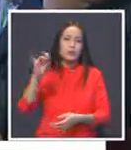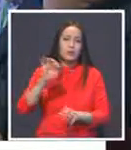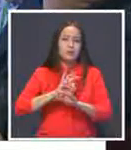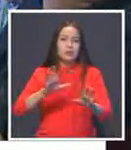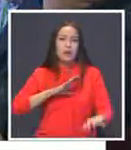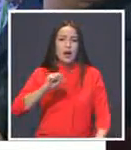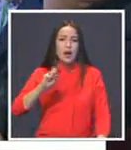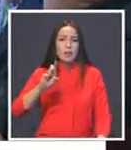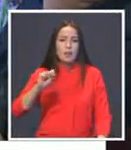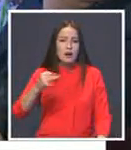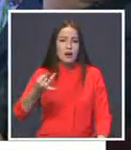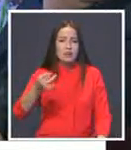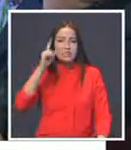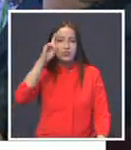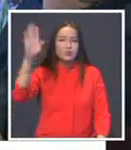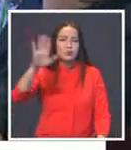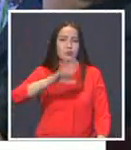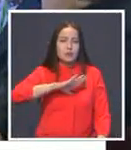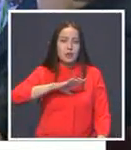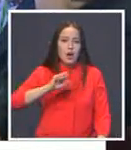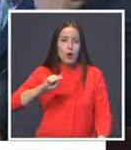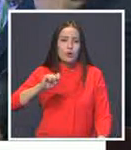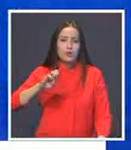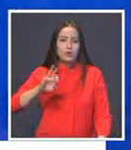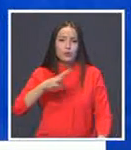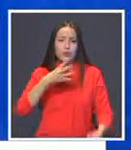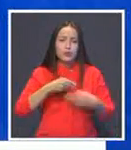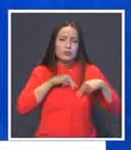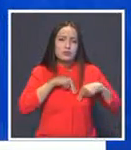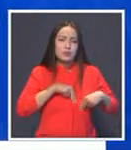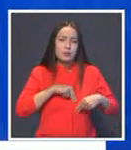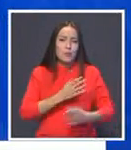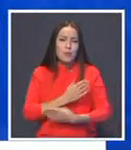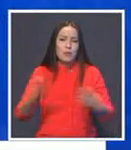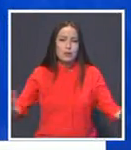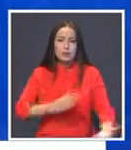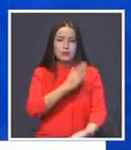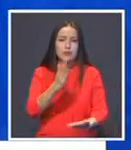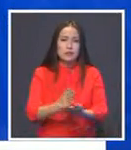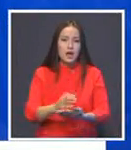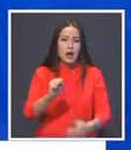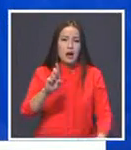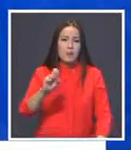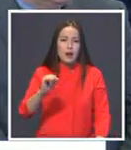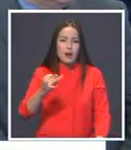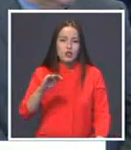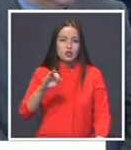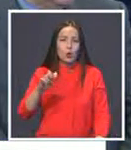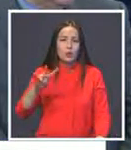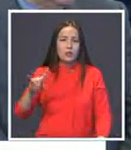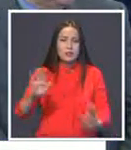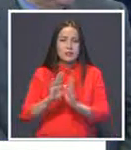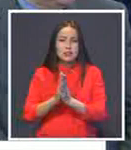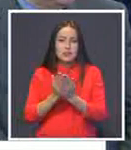Абайдың әлемге танылуына Мұхтар Әуезовтің сіңірген еңбегі зор. Сондай-ақ, түркі әлемі де Абай мұрасына Әуезовтің Абай жолы эпопеясы арқылы терең